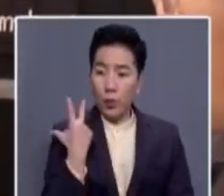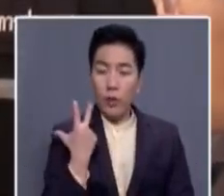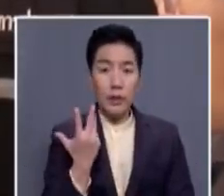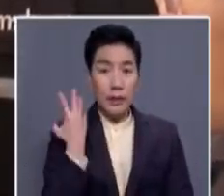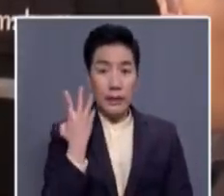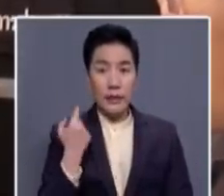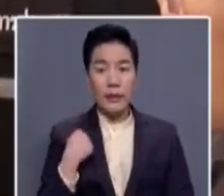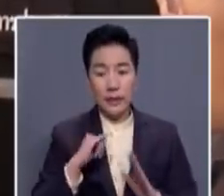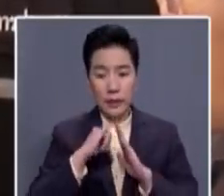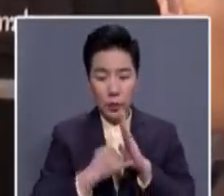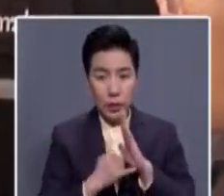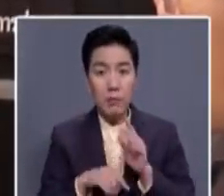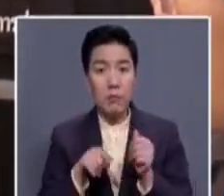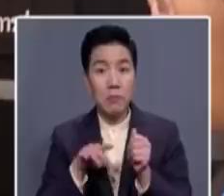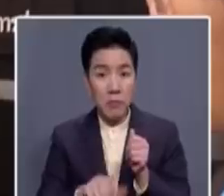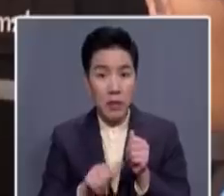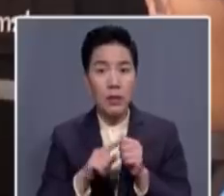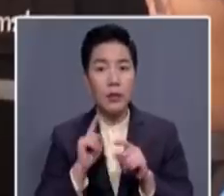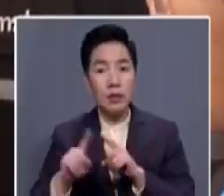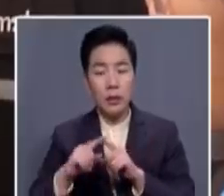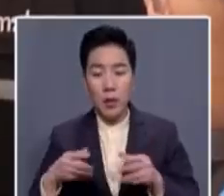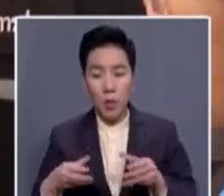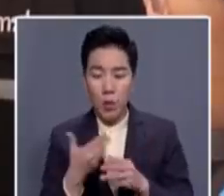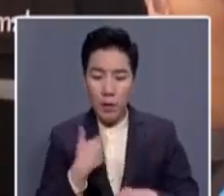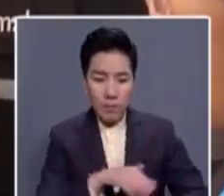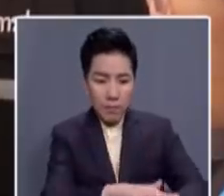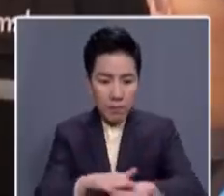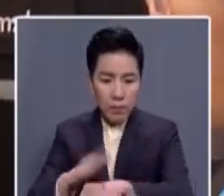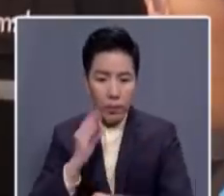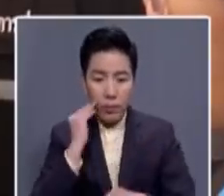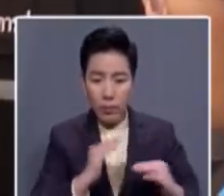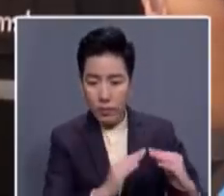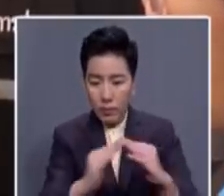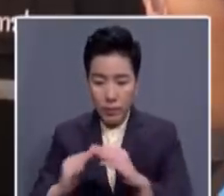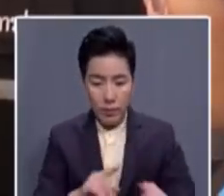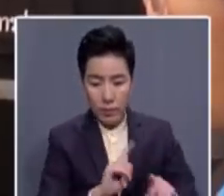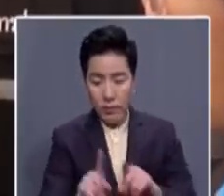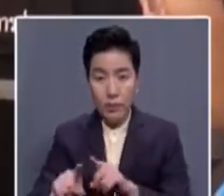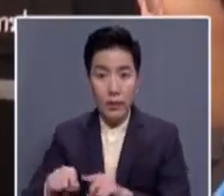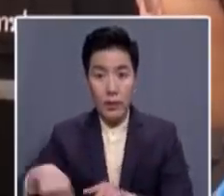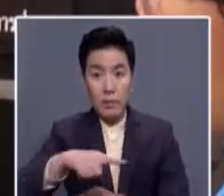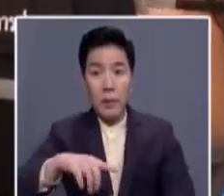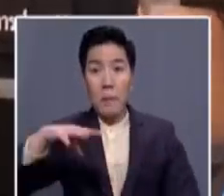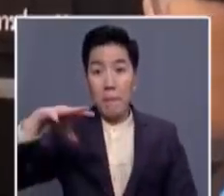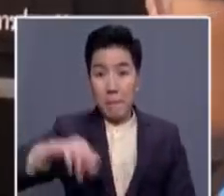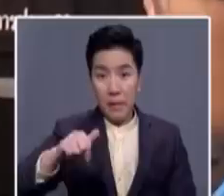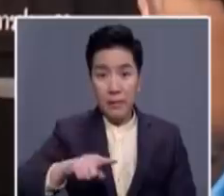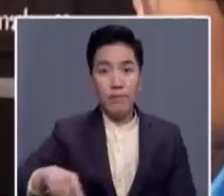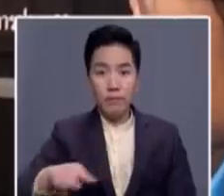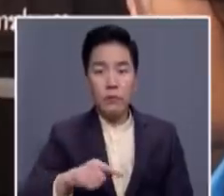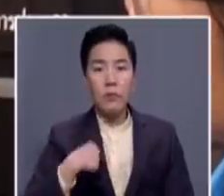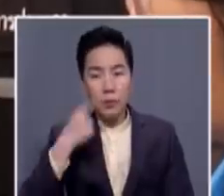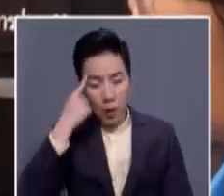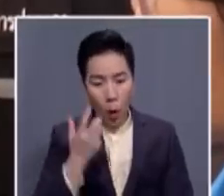าจังหวัดนะครับและก็เทศบาลเมืองยโสธรก็ได้มีการแจ้งเตือนให้พี่น้องประชาชนที่อาศัยอยู่ในเขตเทศบาลเมืองยโสธรนั้น